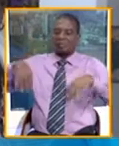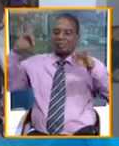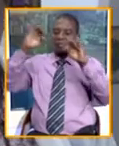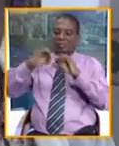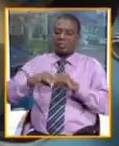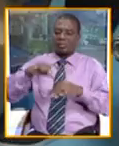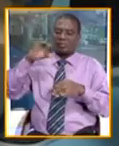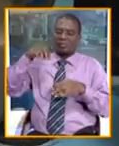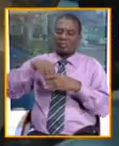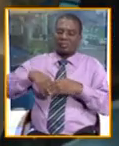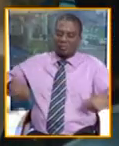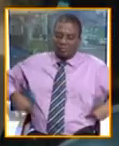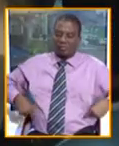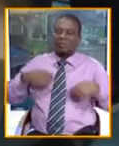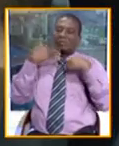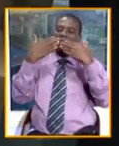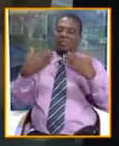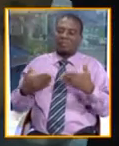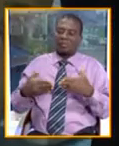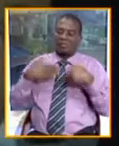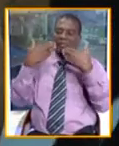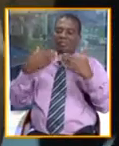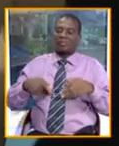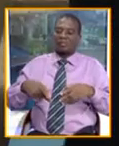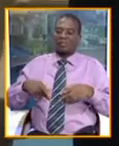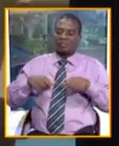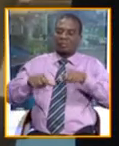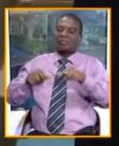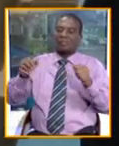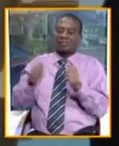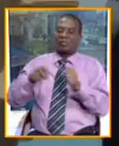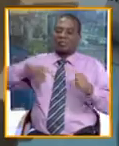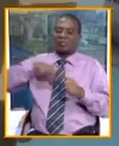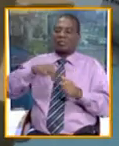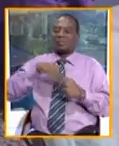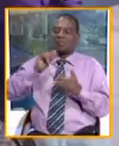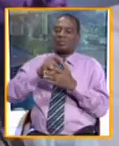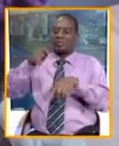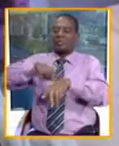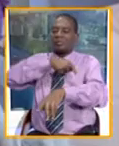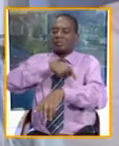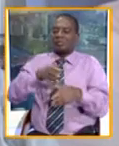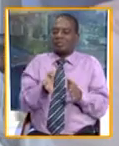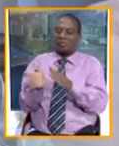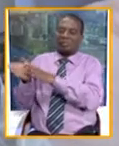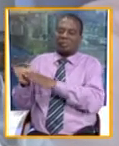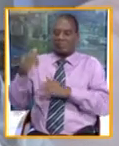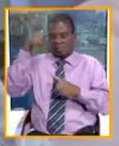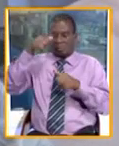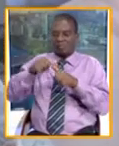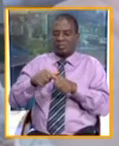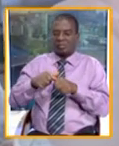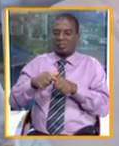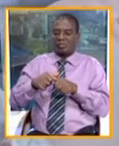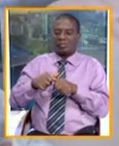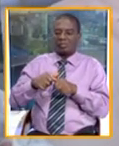en néphrologie. Donc vraiment merci, merci de perdurer avec nous. C'est un long chemin. Retenez beaucoup que Les Zinzins du